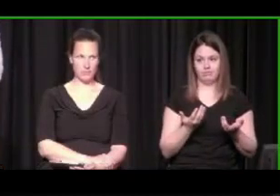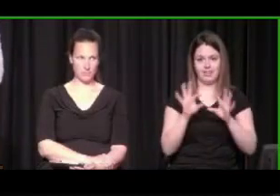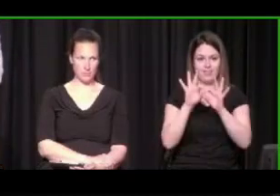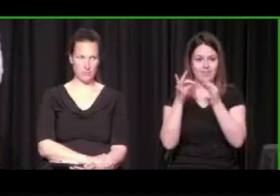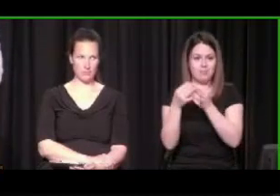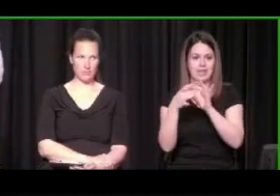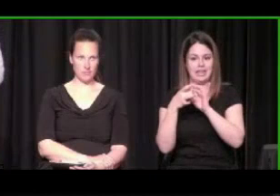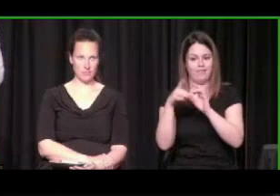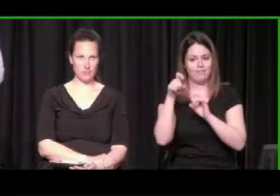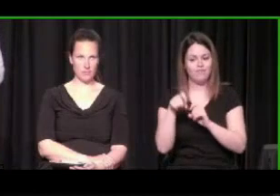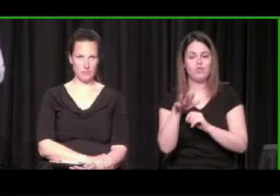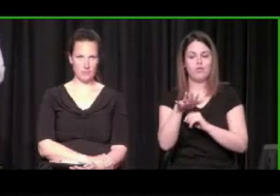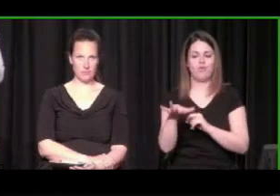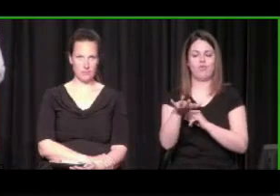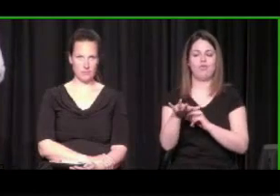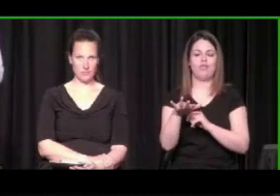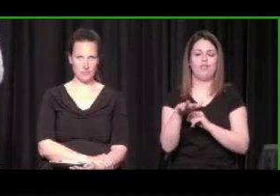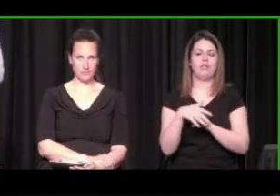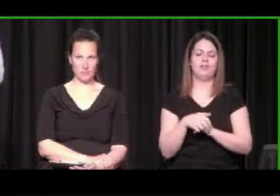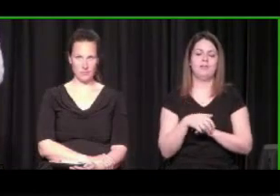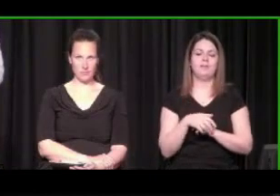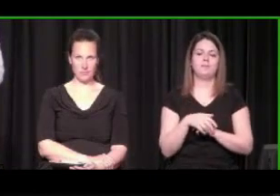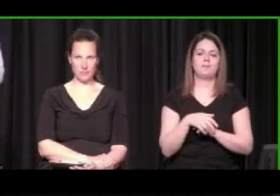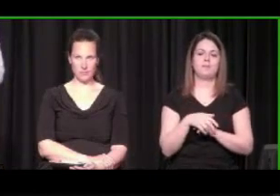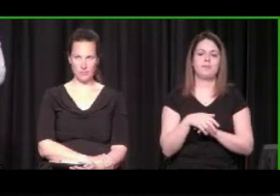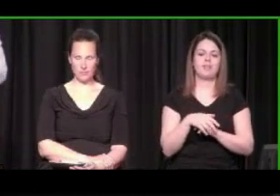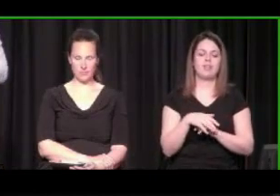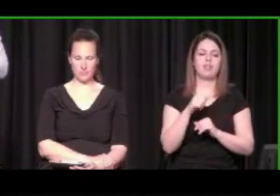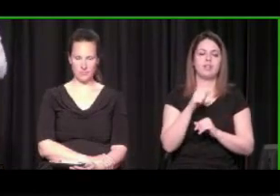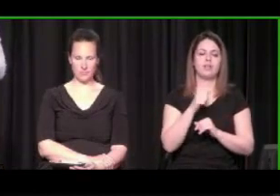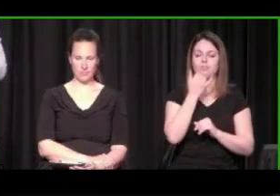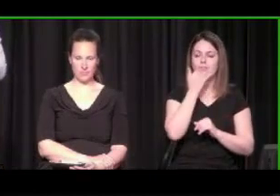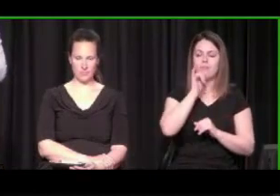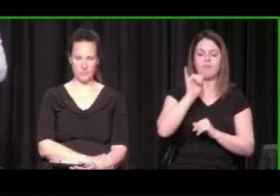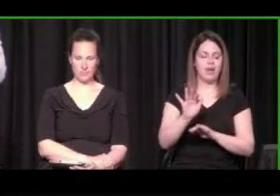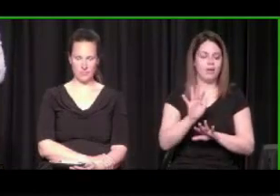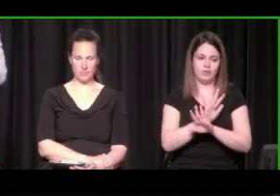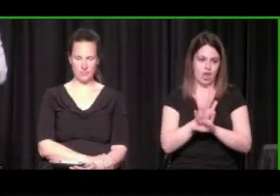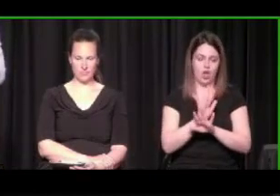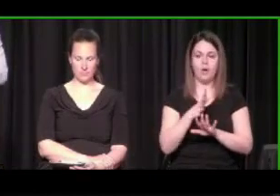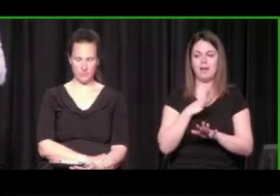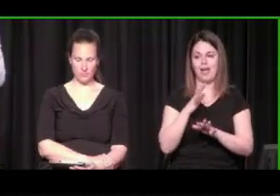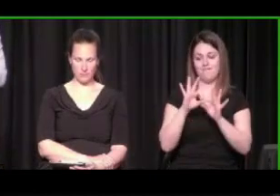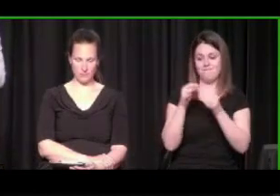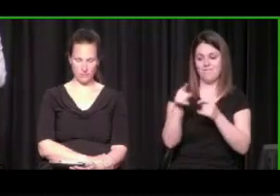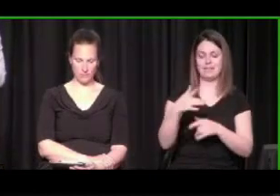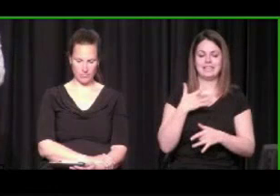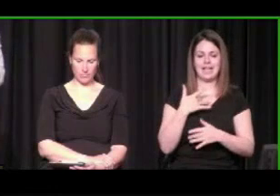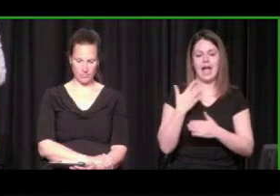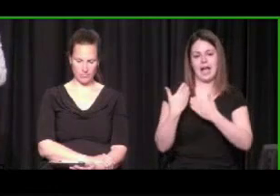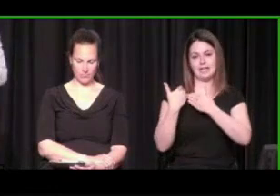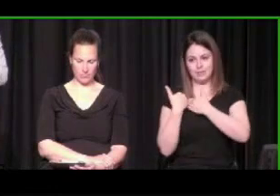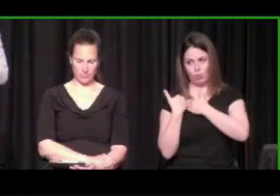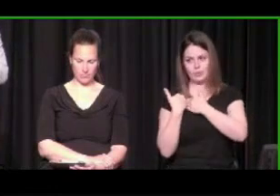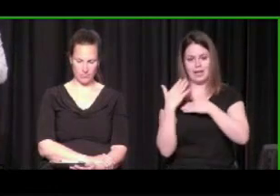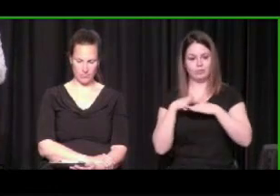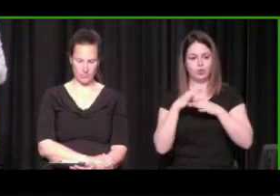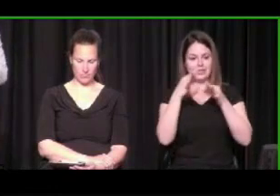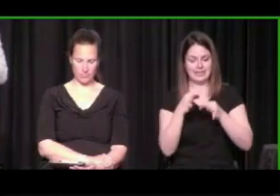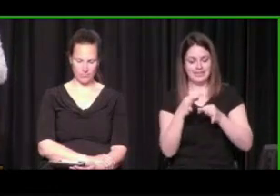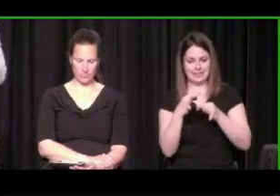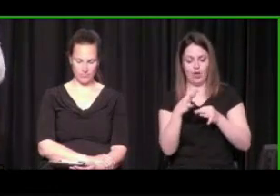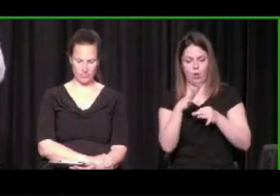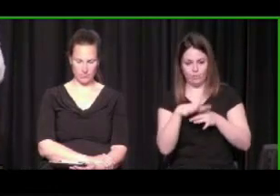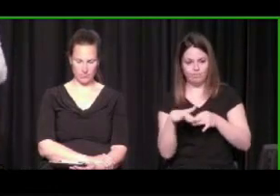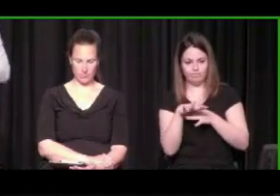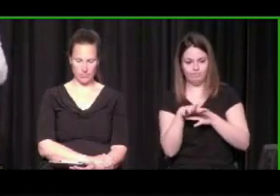Et bien sûr, les familles, ici, l'idée n'étant absolument pas de jeter un blâme, mais la famille se sent responsable en quelque sorte des décisions qu'elle